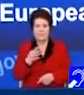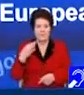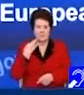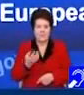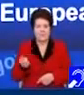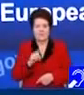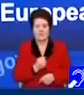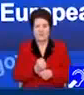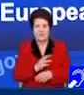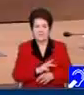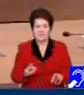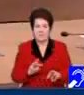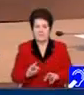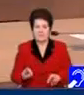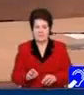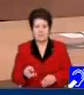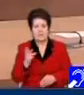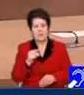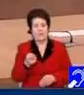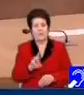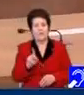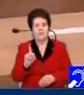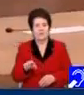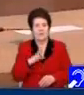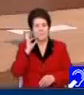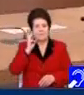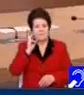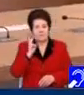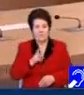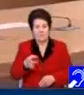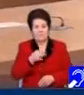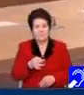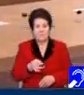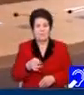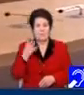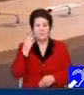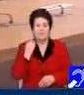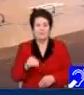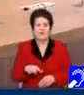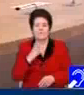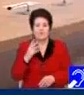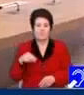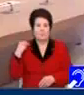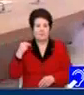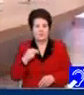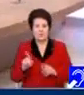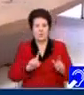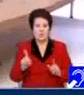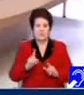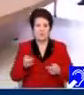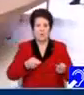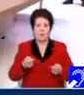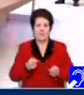a venit în funcția de ministru din Elveția, acolo unde era ambasadorul Republicii Moldova. A mai fost președinte al Consiliului pentru